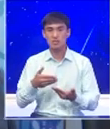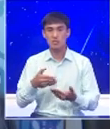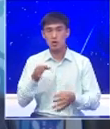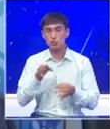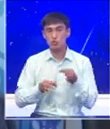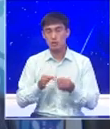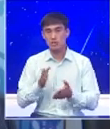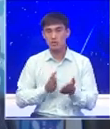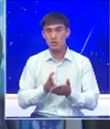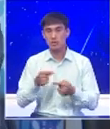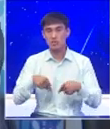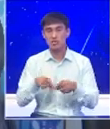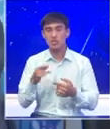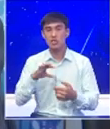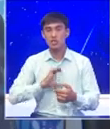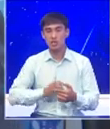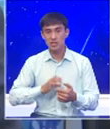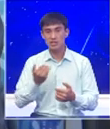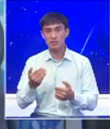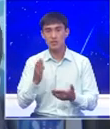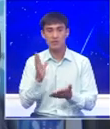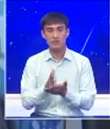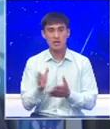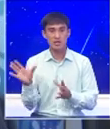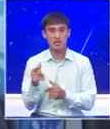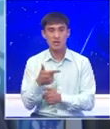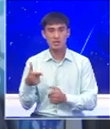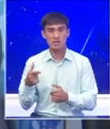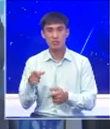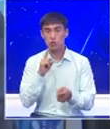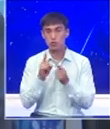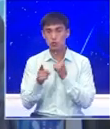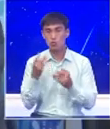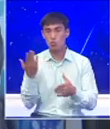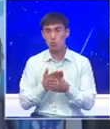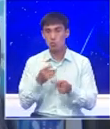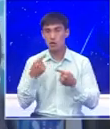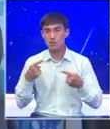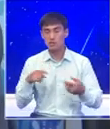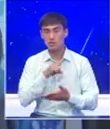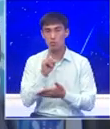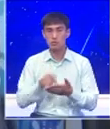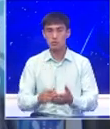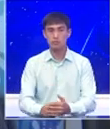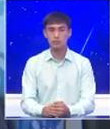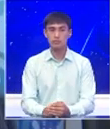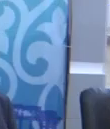судебных исполнителей, в том числе и частных. Все они оказывают гражданам консультативную помощь по различным вопросам.